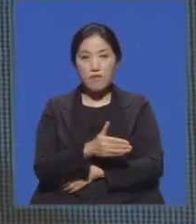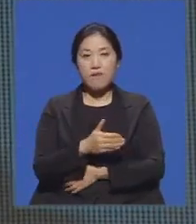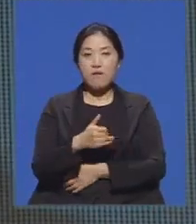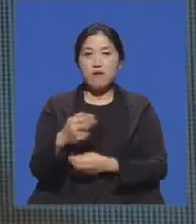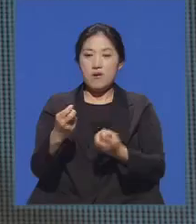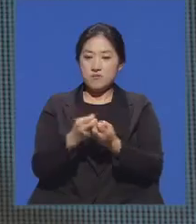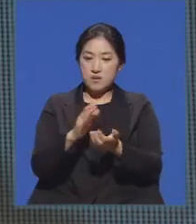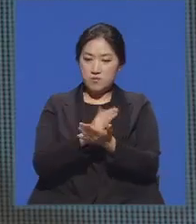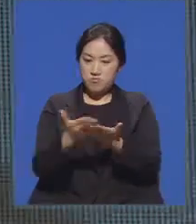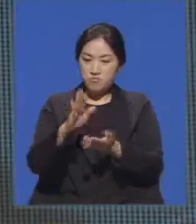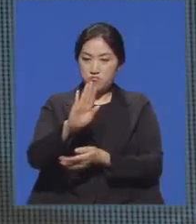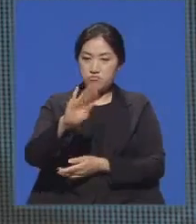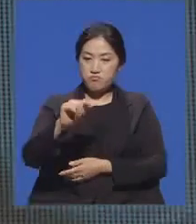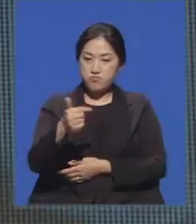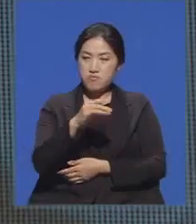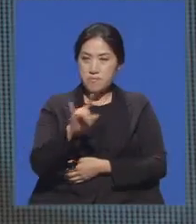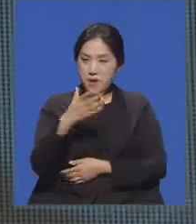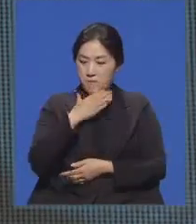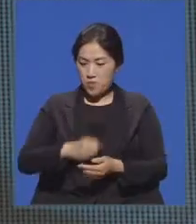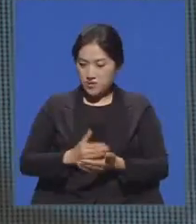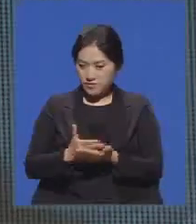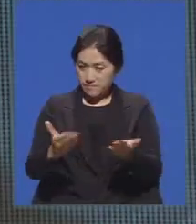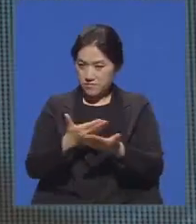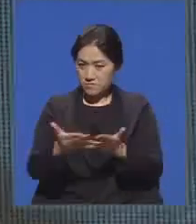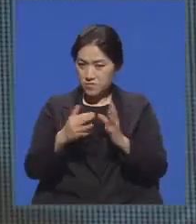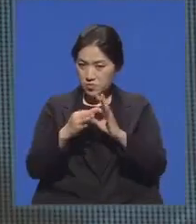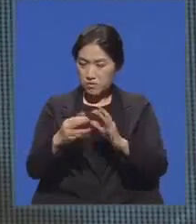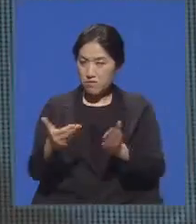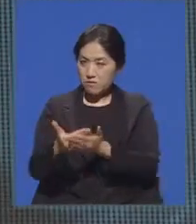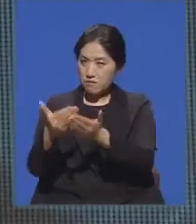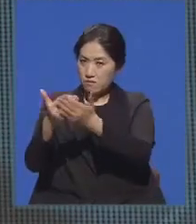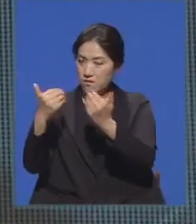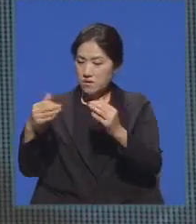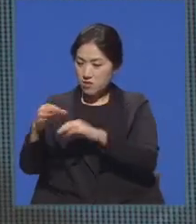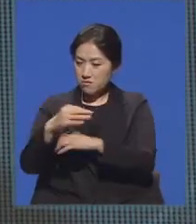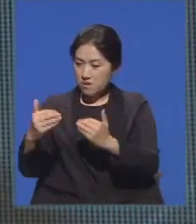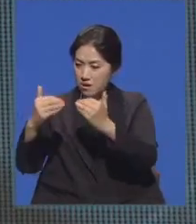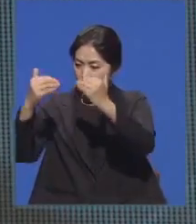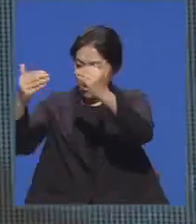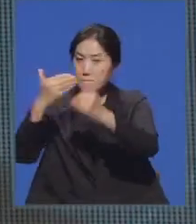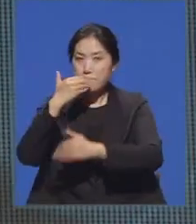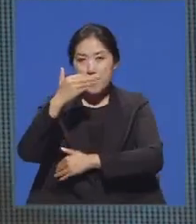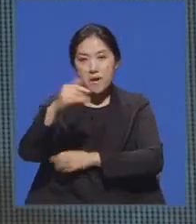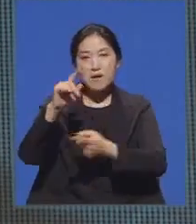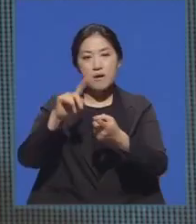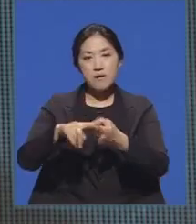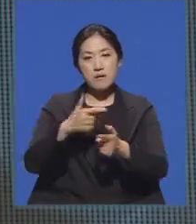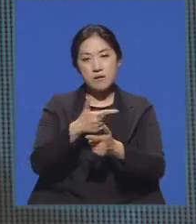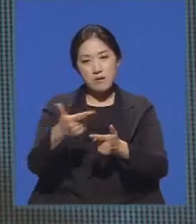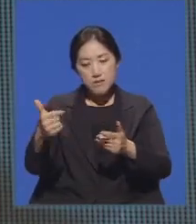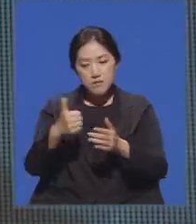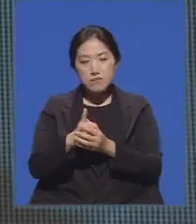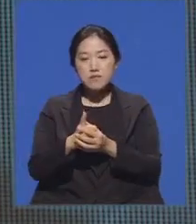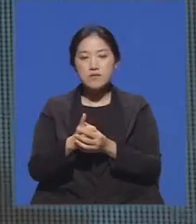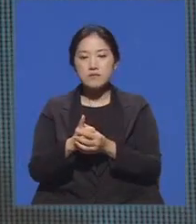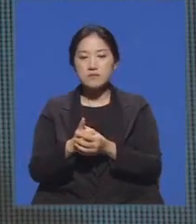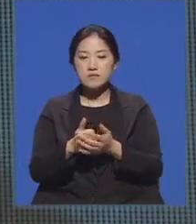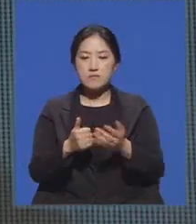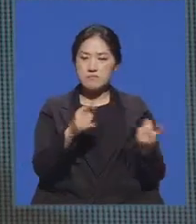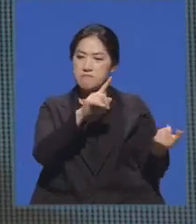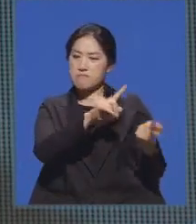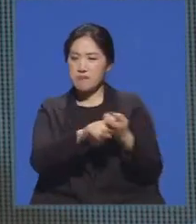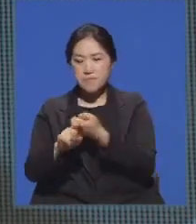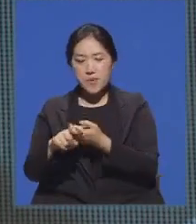우리가 분배, 복지를 하면서 그러면서 성장할 수 있느냐, 거기에 대해서 굉장히 균형 있게 생각을